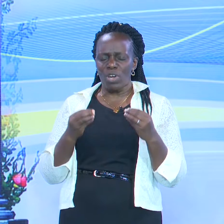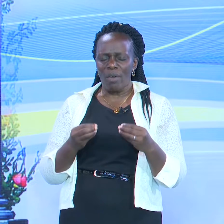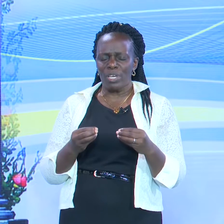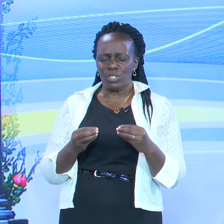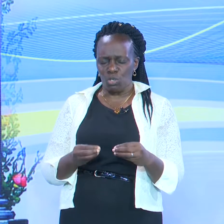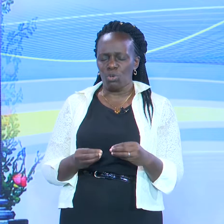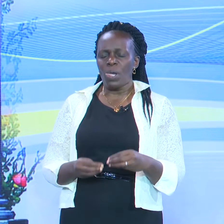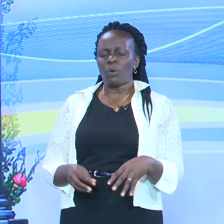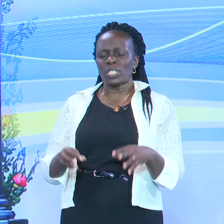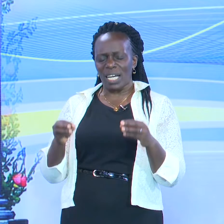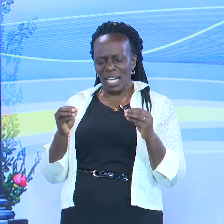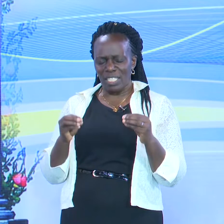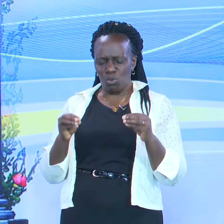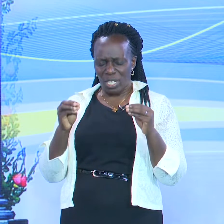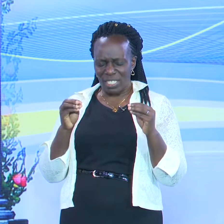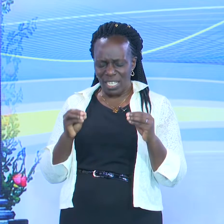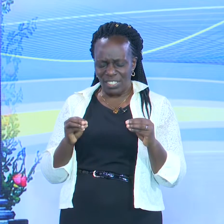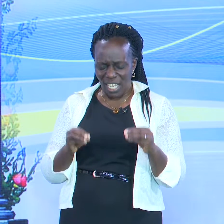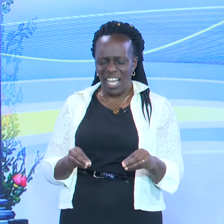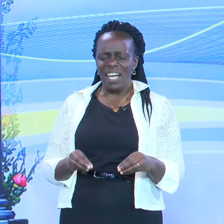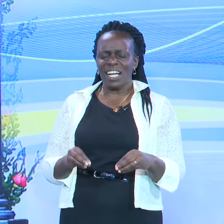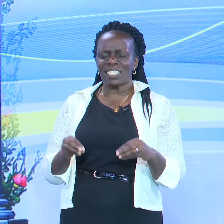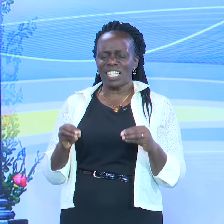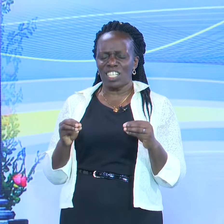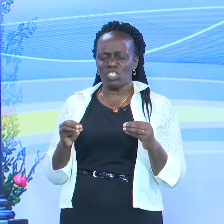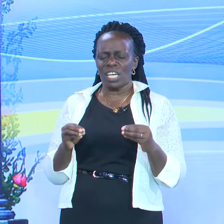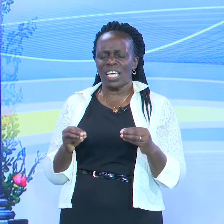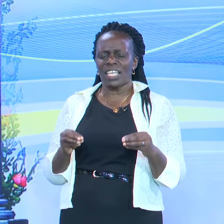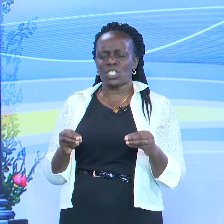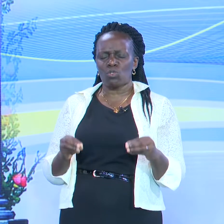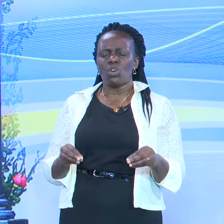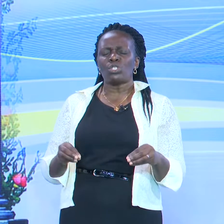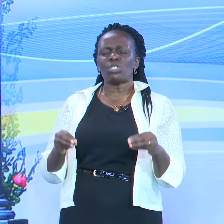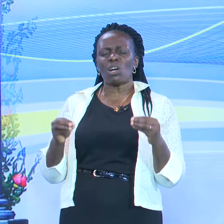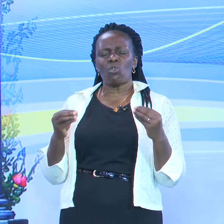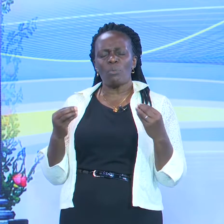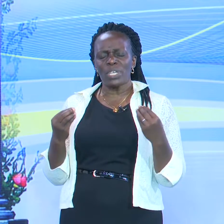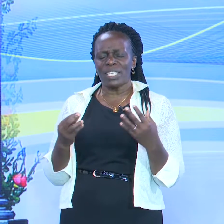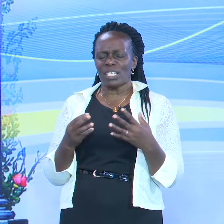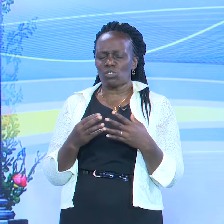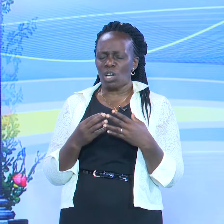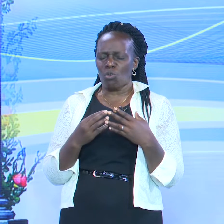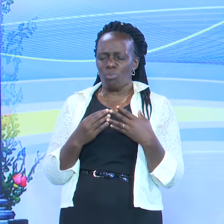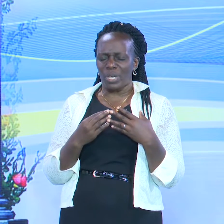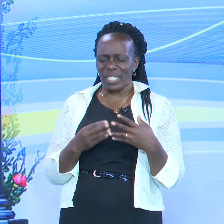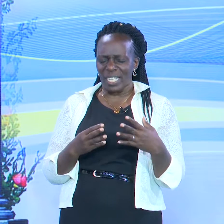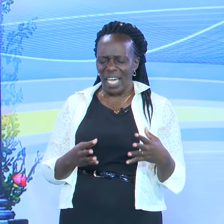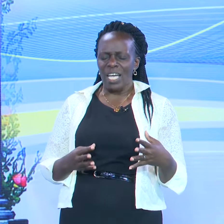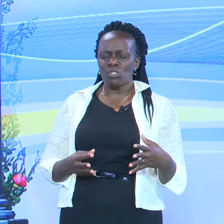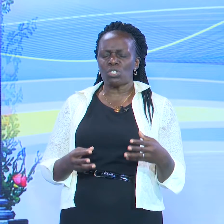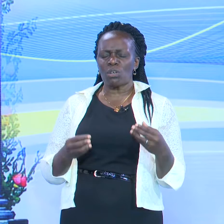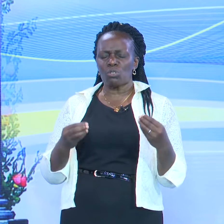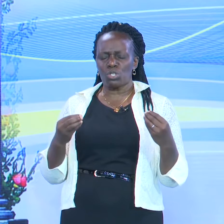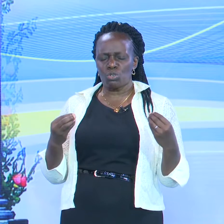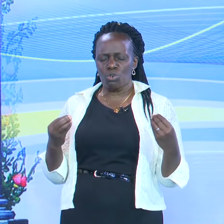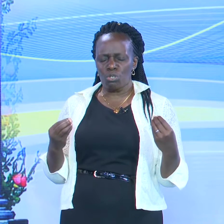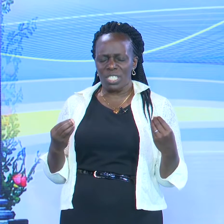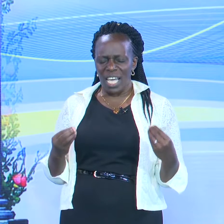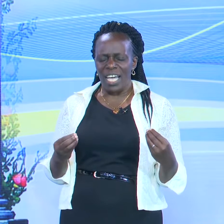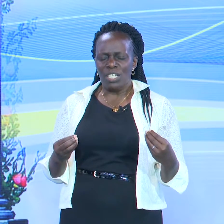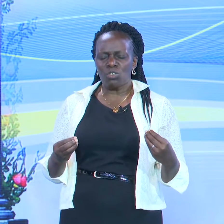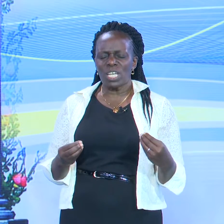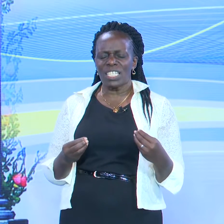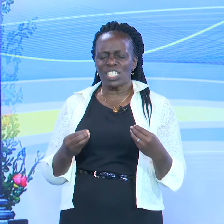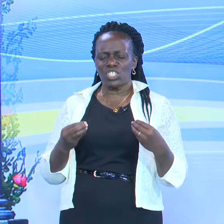ni wewe tu utakaye tuwezesha katika jina la Yesu. Tunakuamini na tunakupenda,